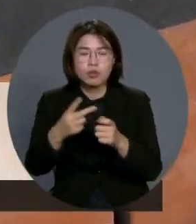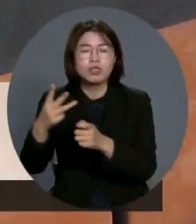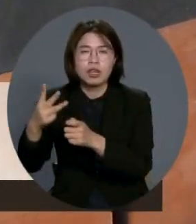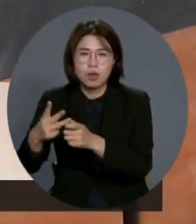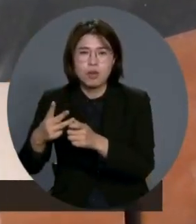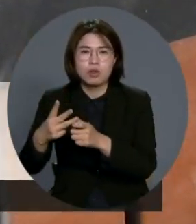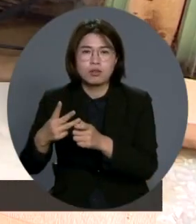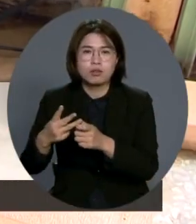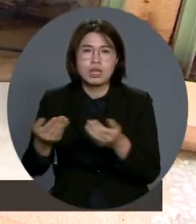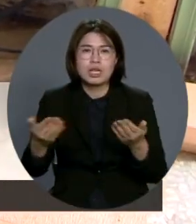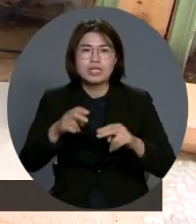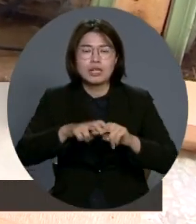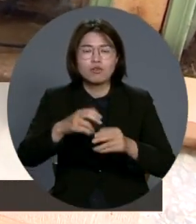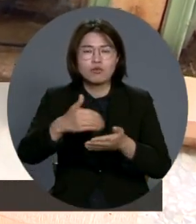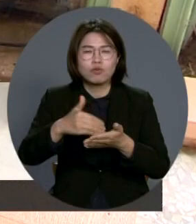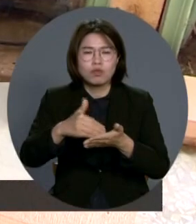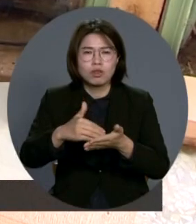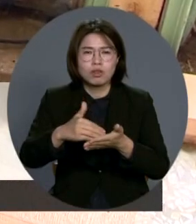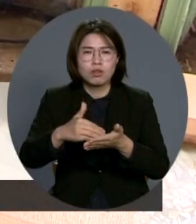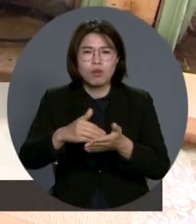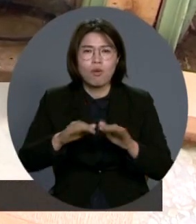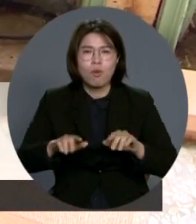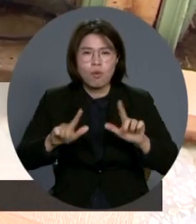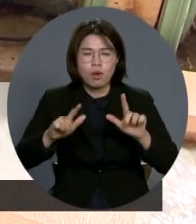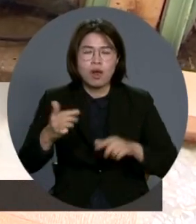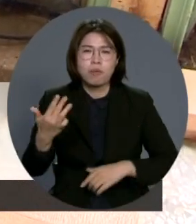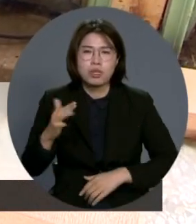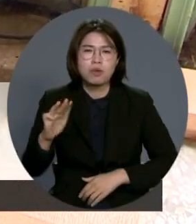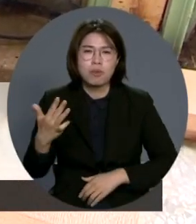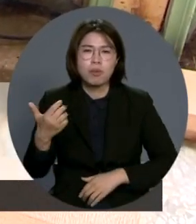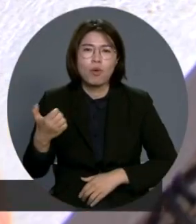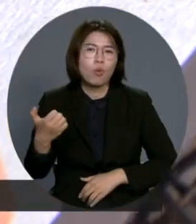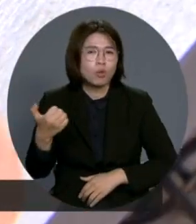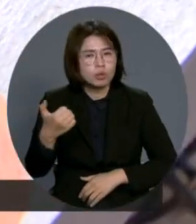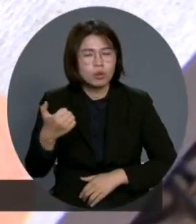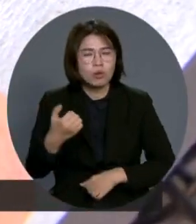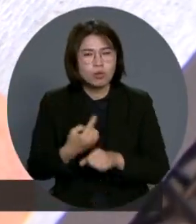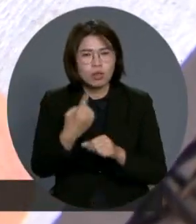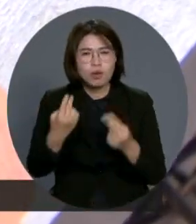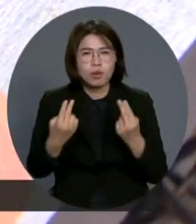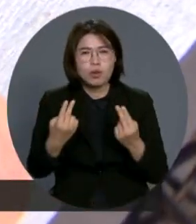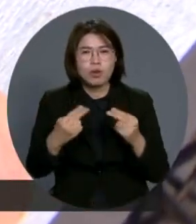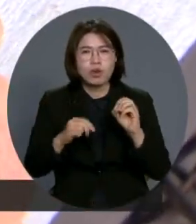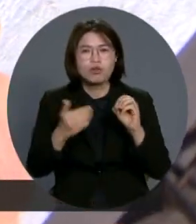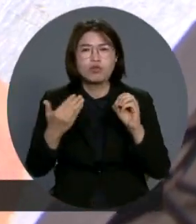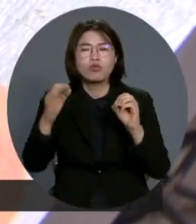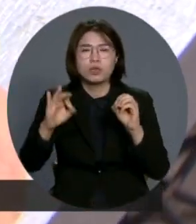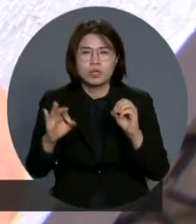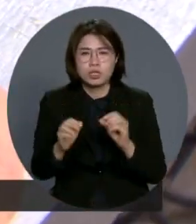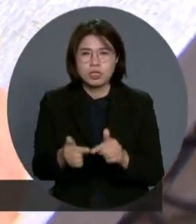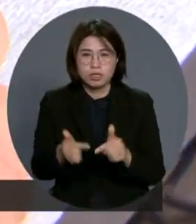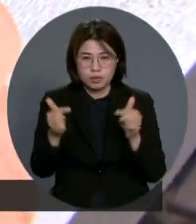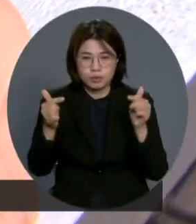경제기업 일자리 수도 올해 8,850 개로 1년 전보다 0.9% 소폭으로 늘었습니다